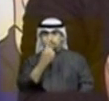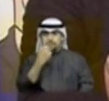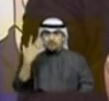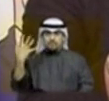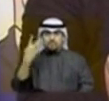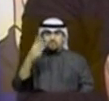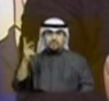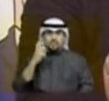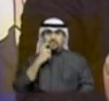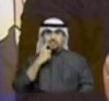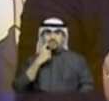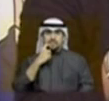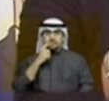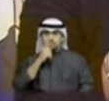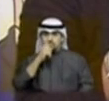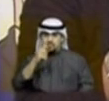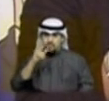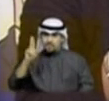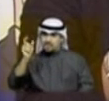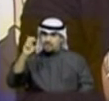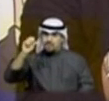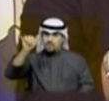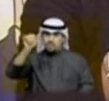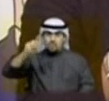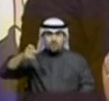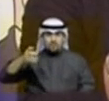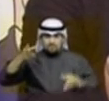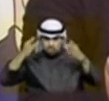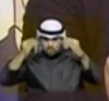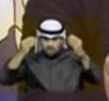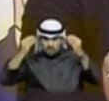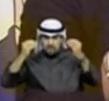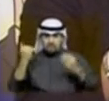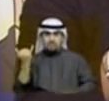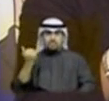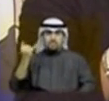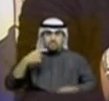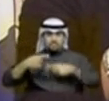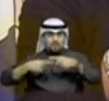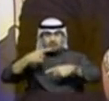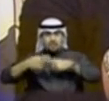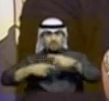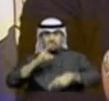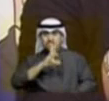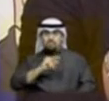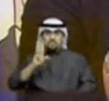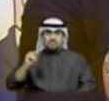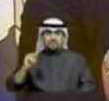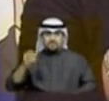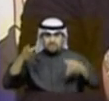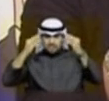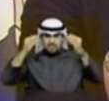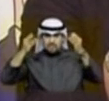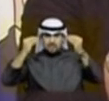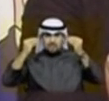من نشر المعرفة وإشاعة التنوير، دار المعارف المصرية مسيرة لم تتوقف ومنارة حقيقية